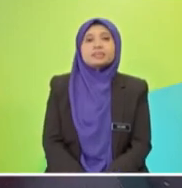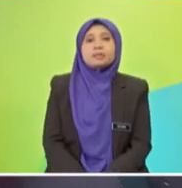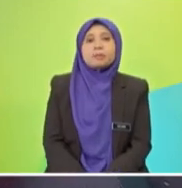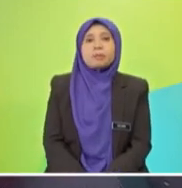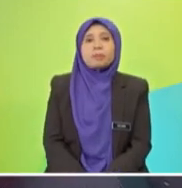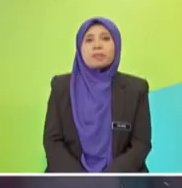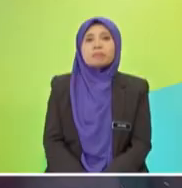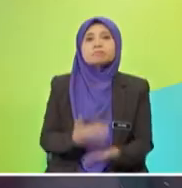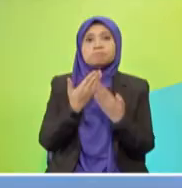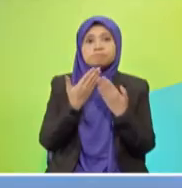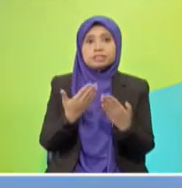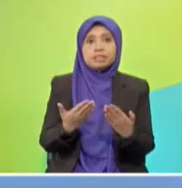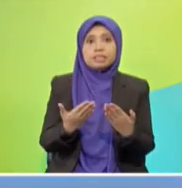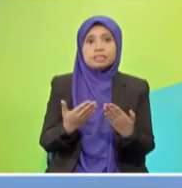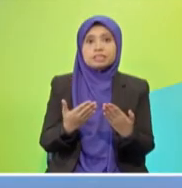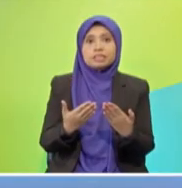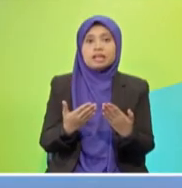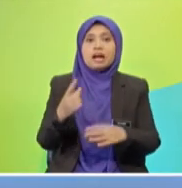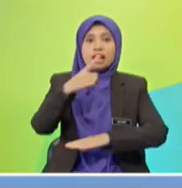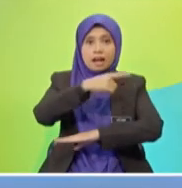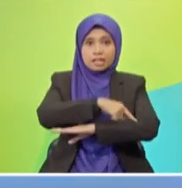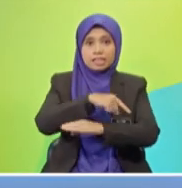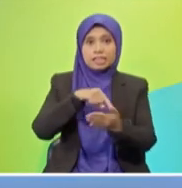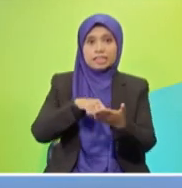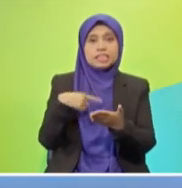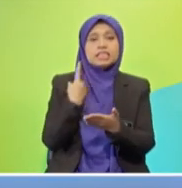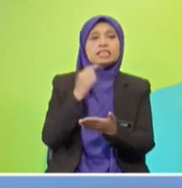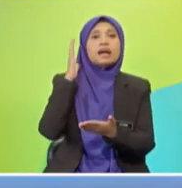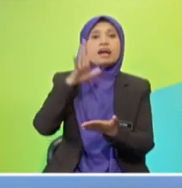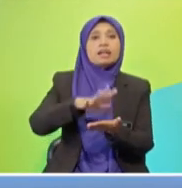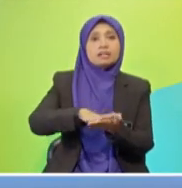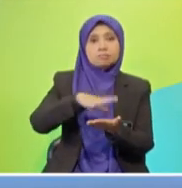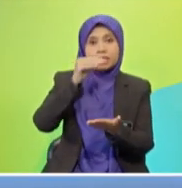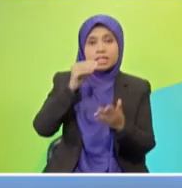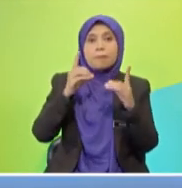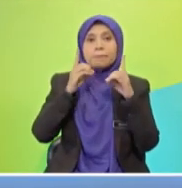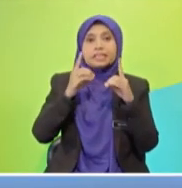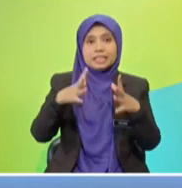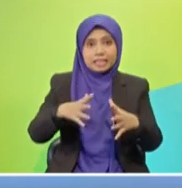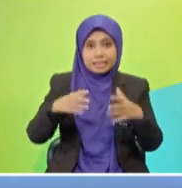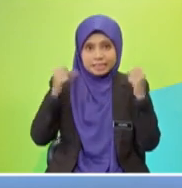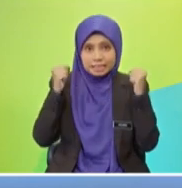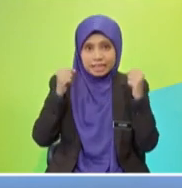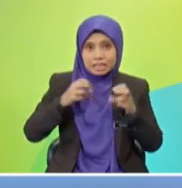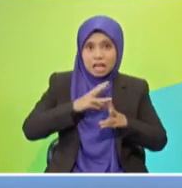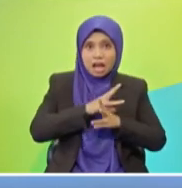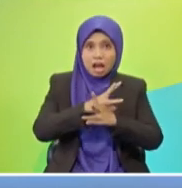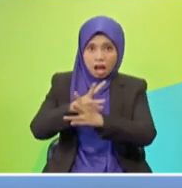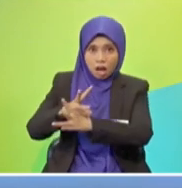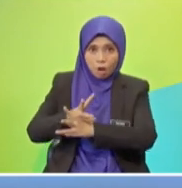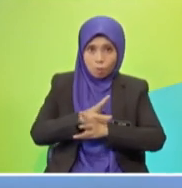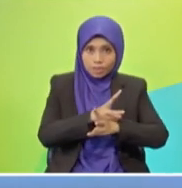oke baiklah murid-murid semua hari ini kita akan belajar tajuk pendidikan kesehatan Awas berhati-hati